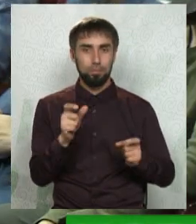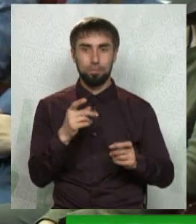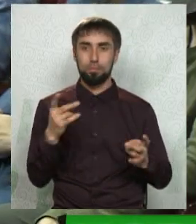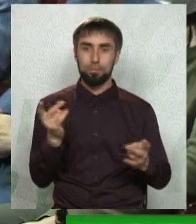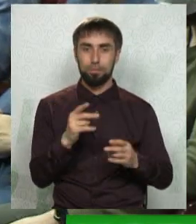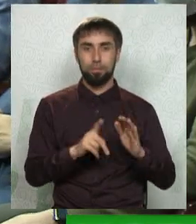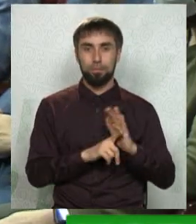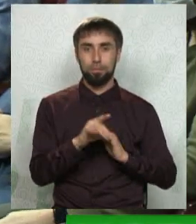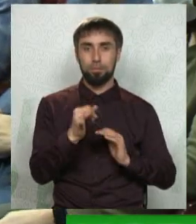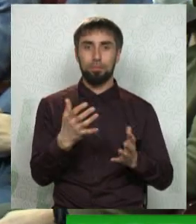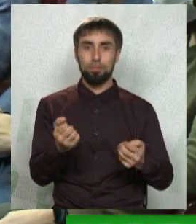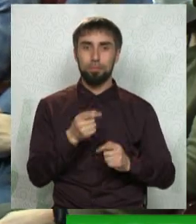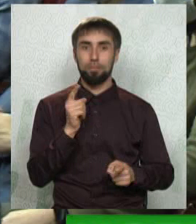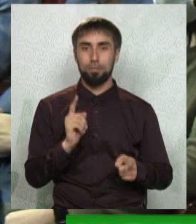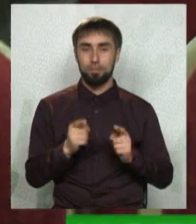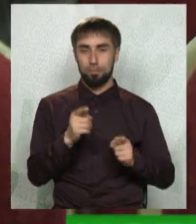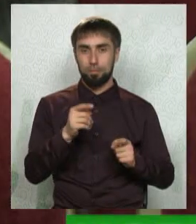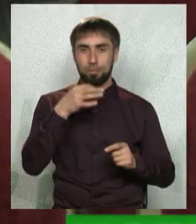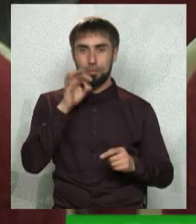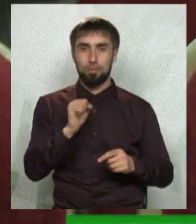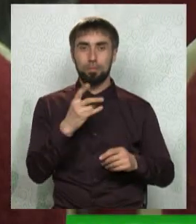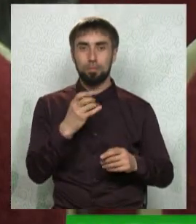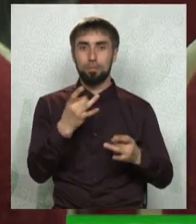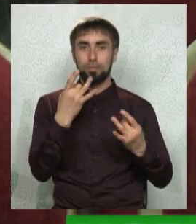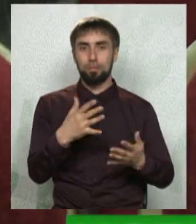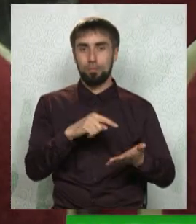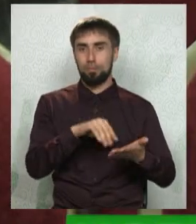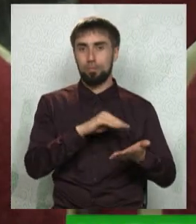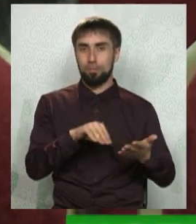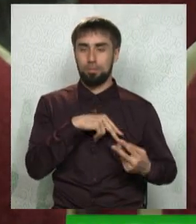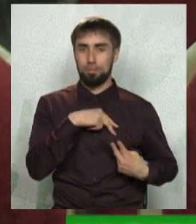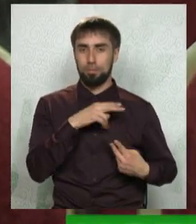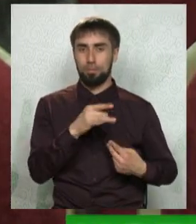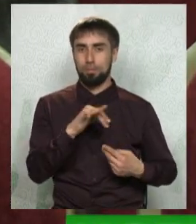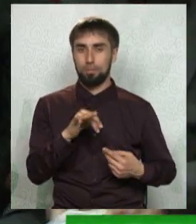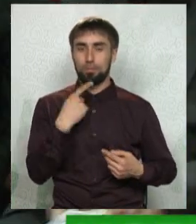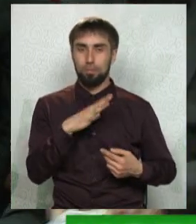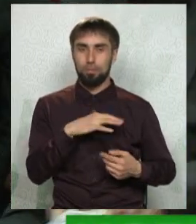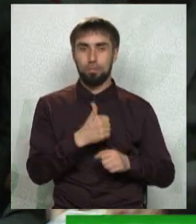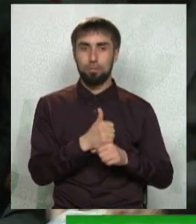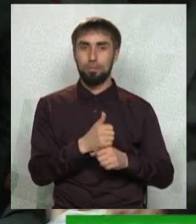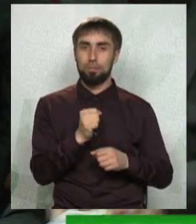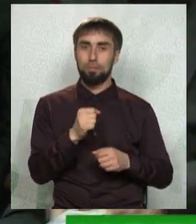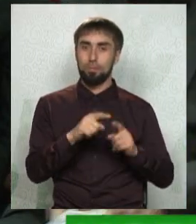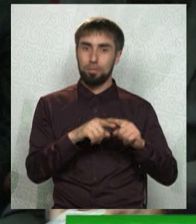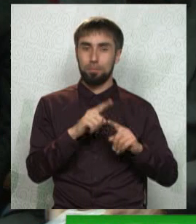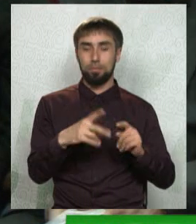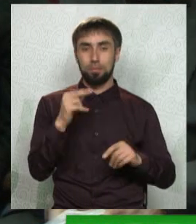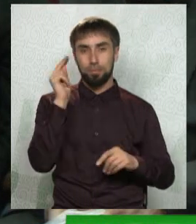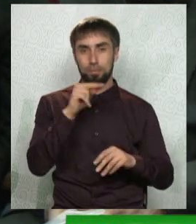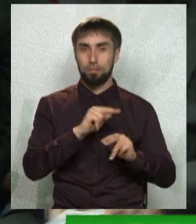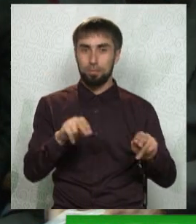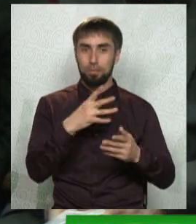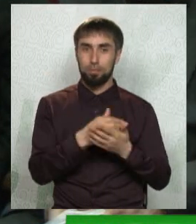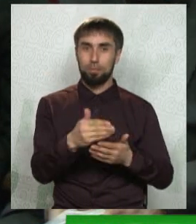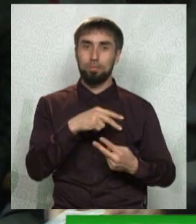должны начинать с получения реального опыта, а не просто ради записи в трудовой книжке, добавил глава. Ну а родители должны приучать своих детей